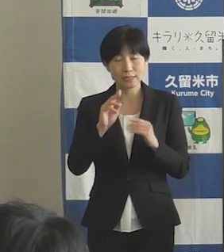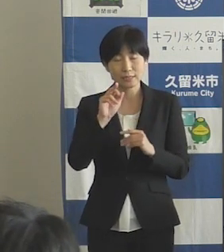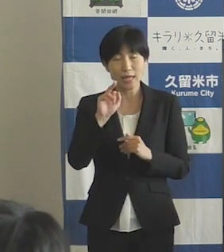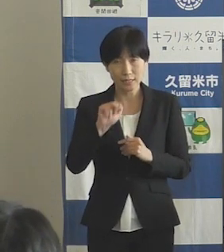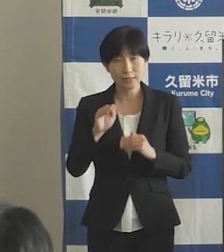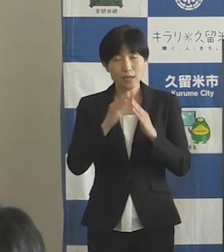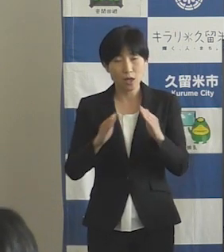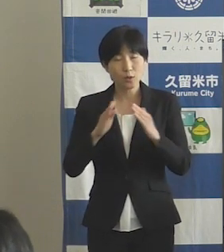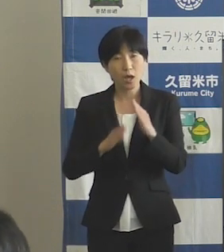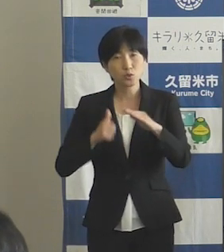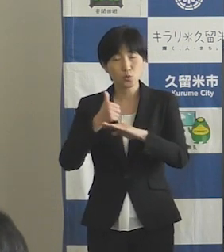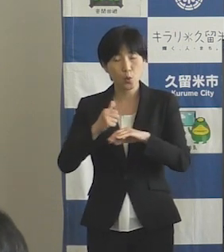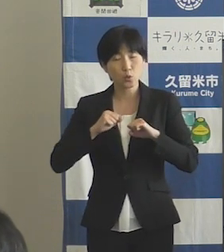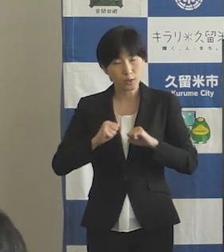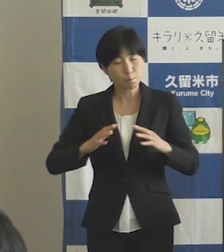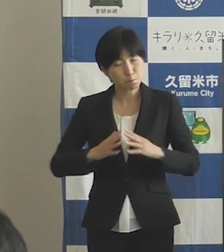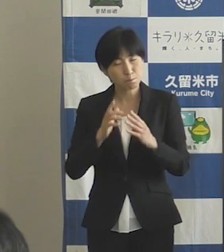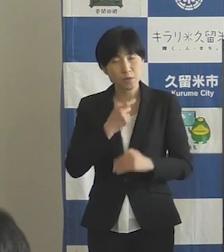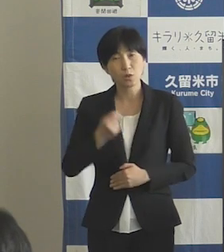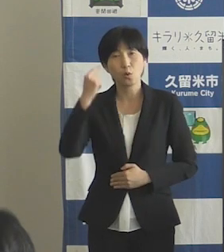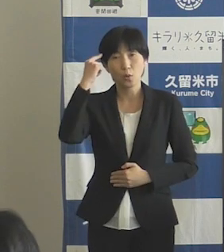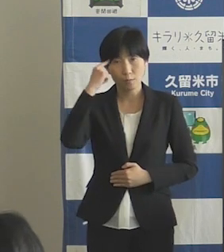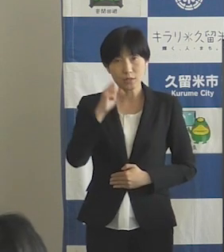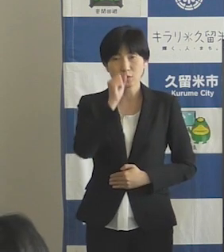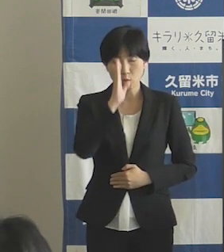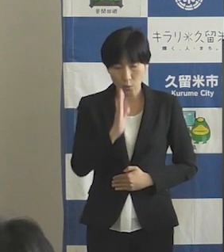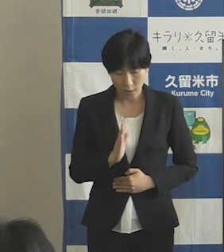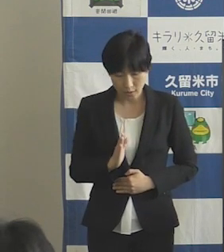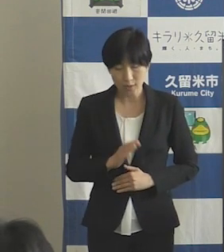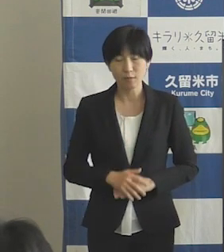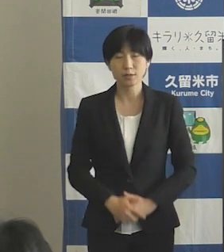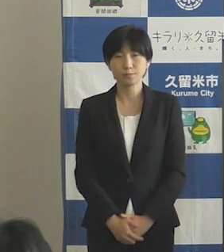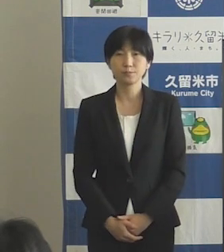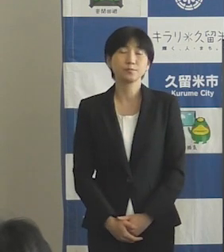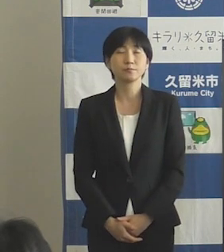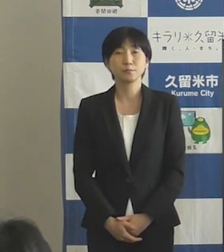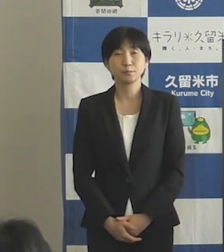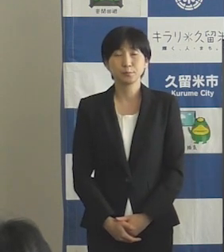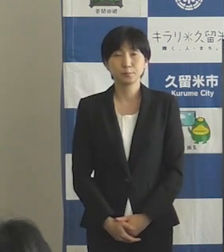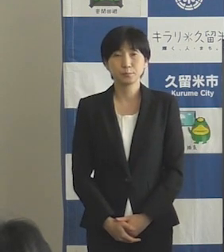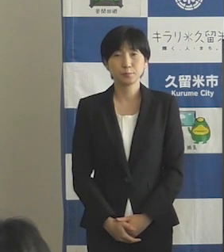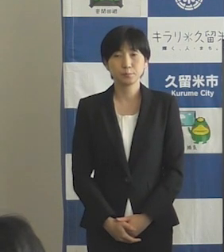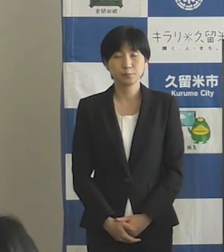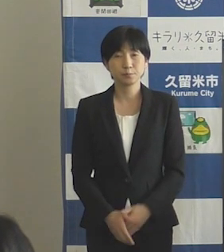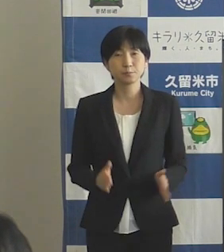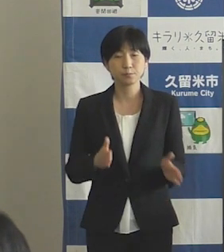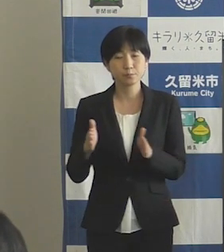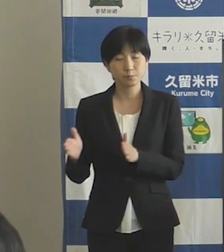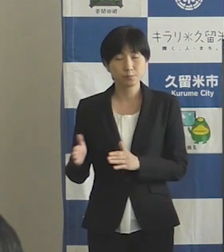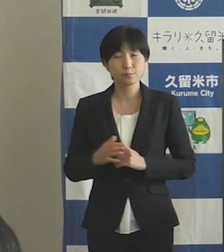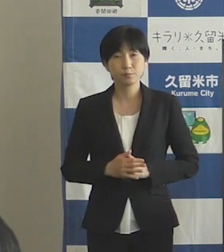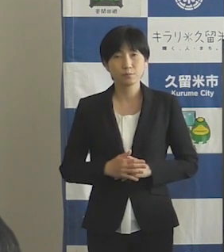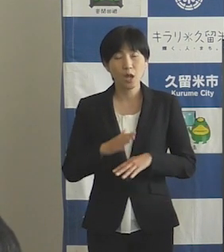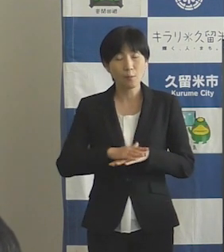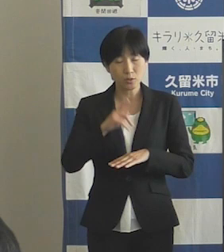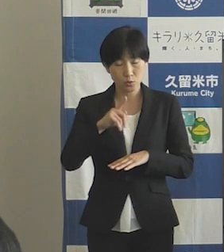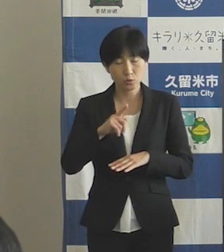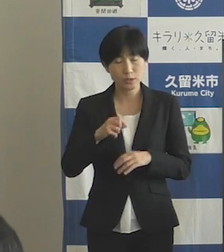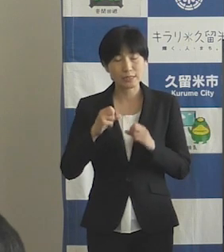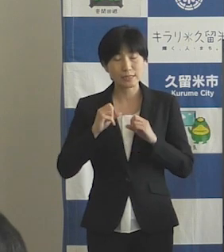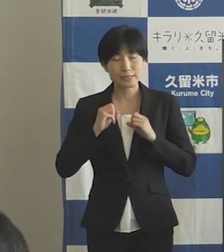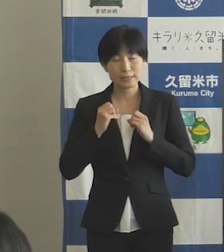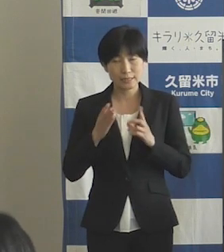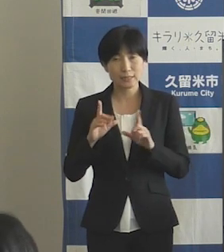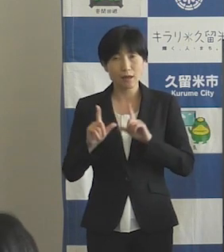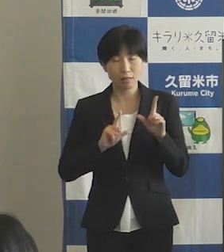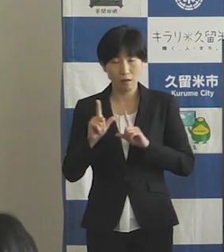り組んでまいりたいと考えておりますのでよろしくお願いしたいと思います。それではまず新型コロナウイルス